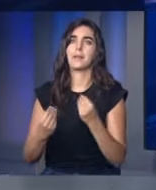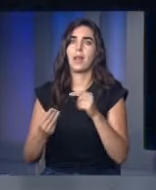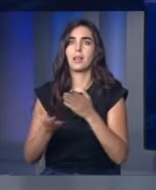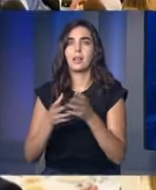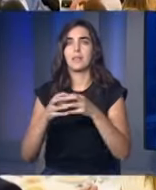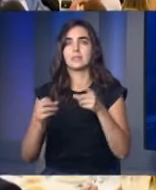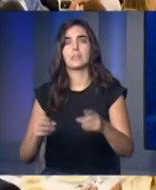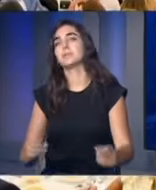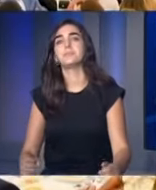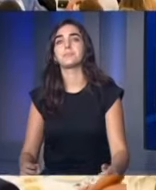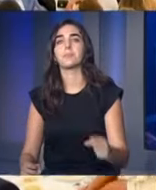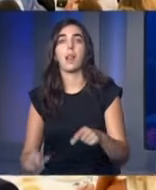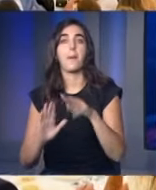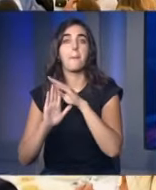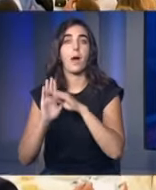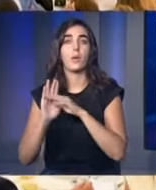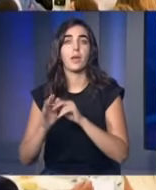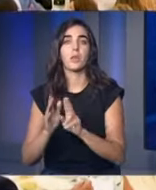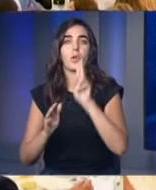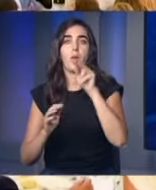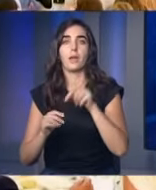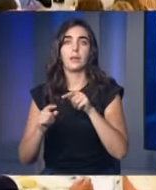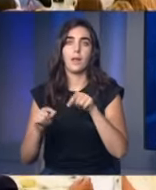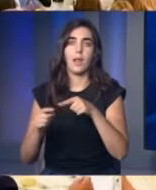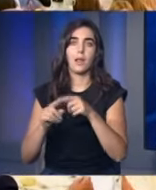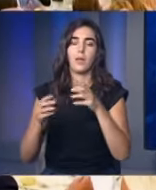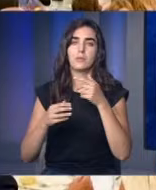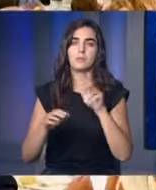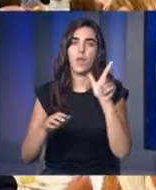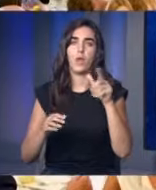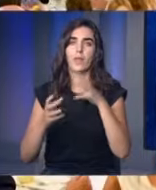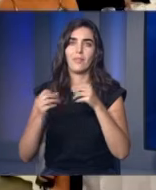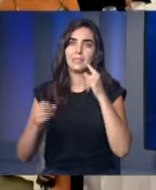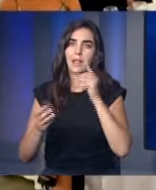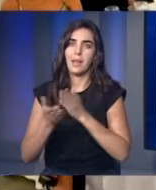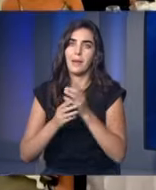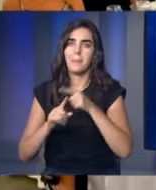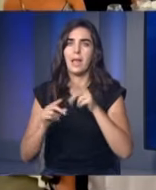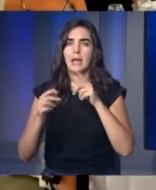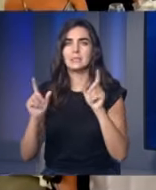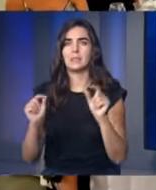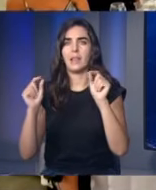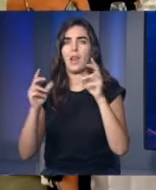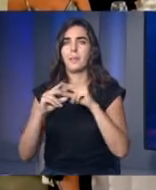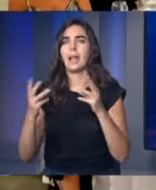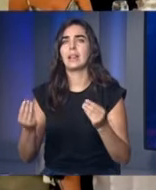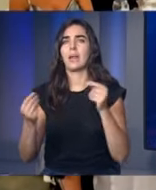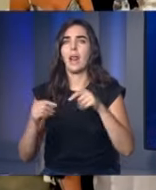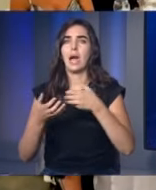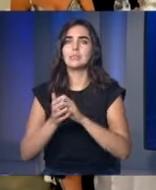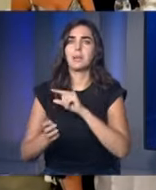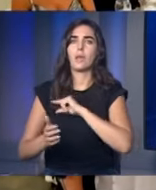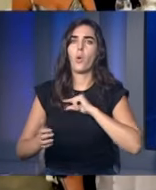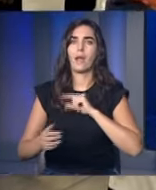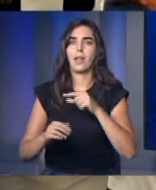بالخير. محور الممانعة والتيار الوطني الحر سرطان يضرب البلاد، الكلام لرئيس حزب القوات اللبنانية